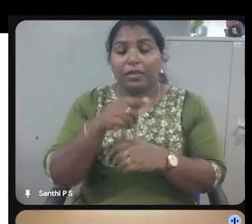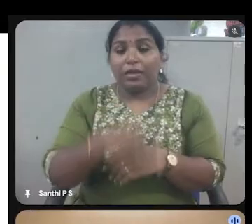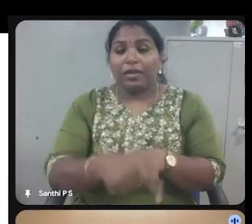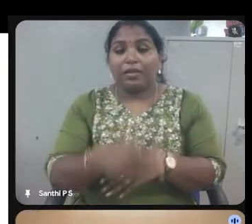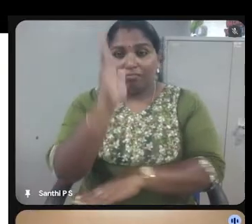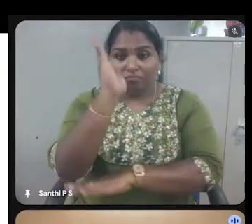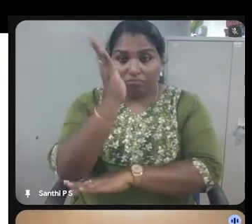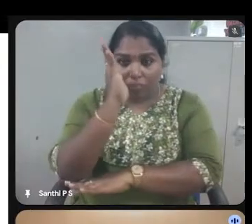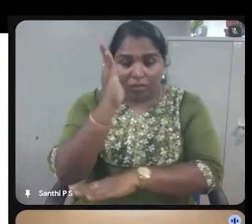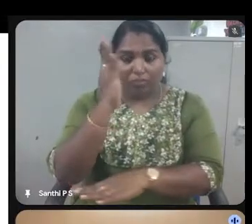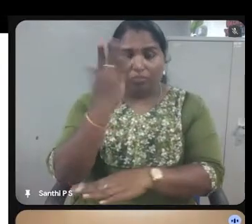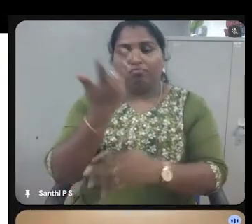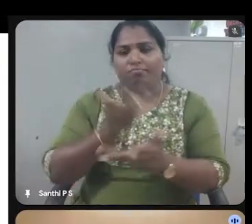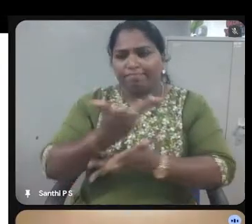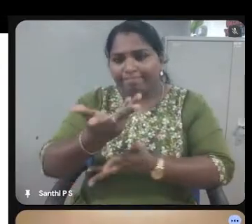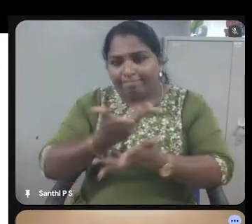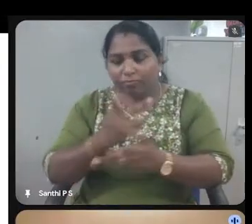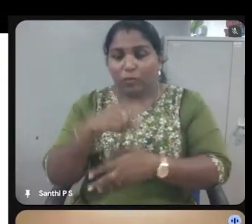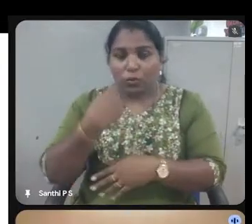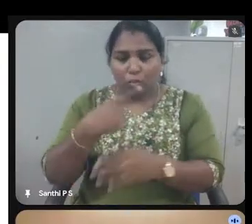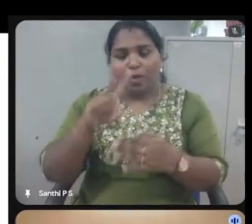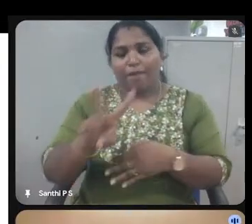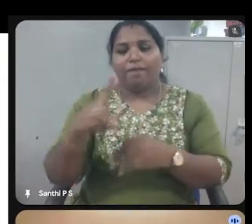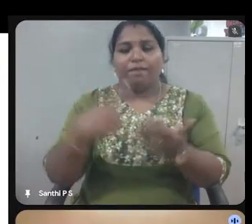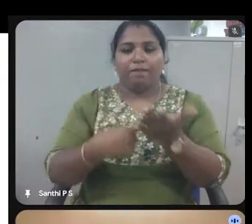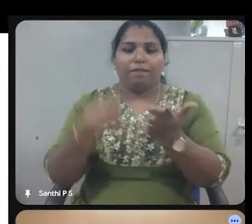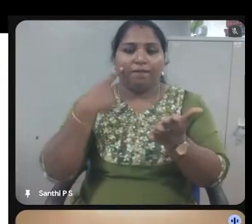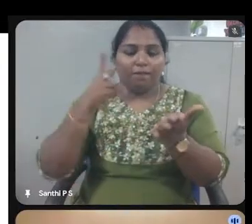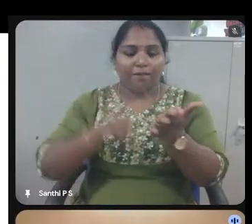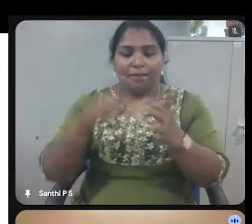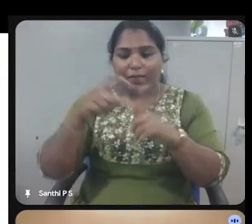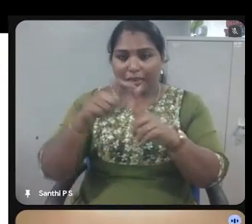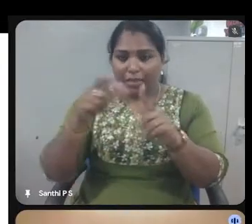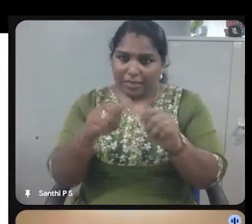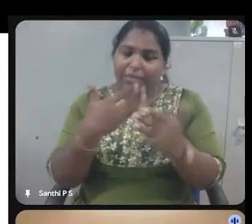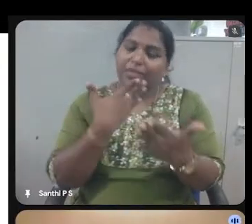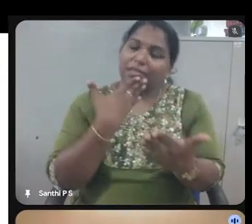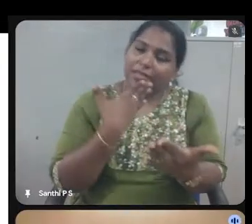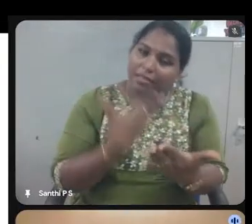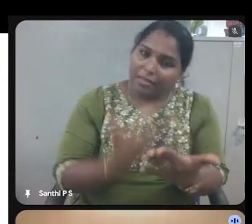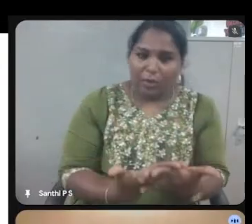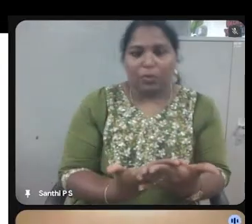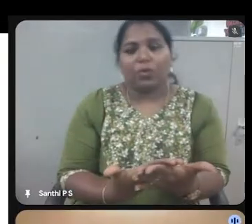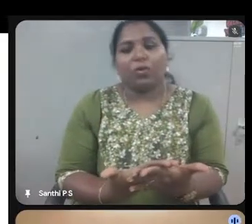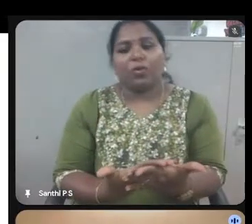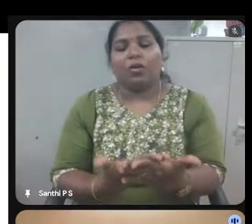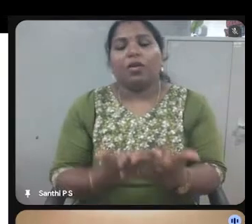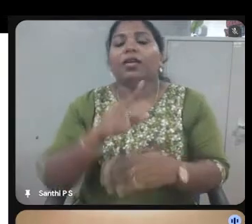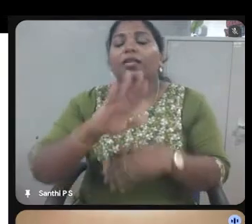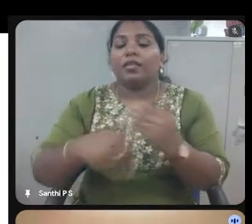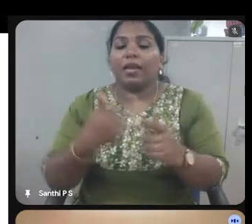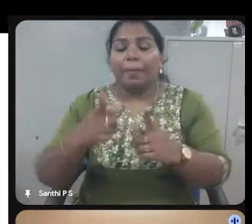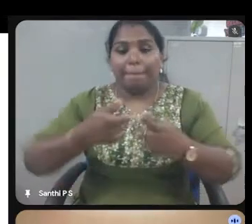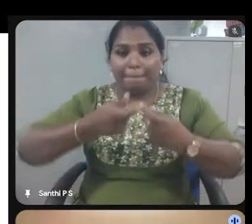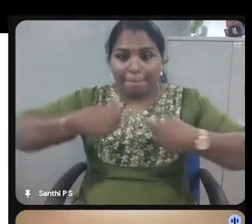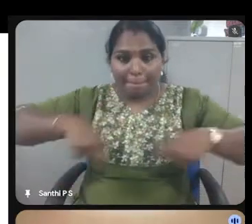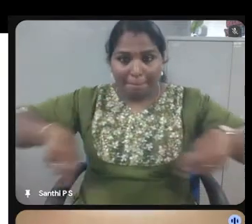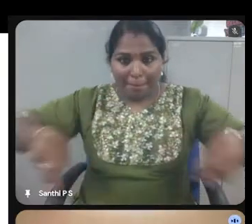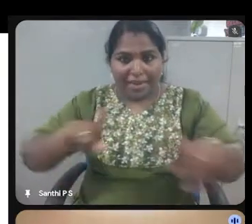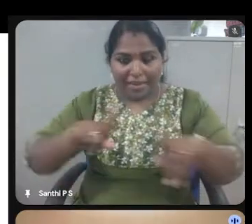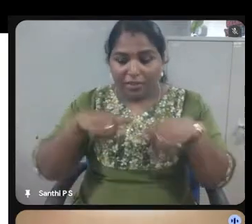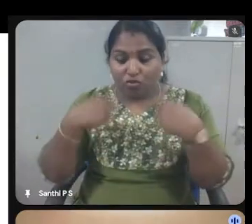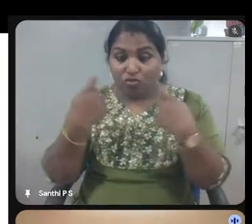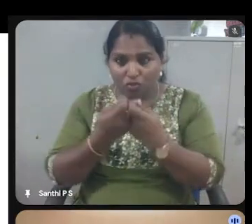കുറിച്ച് സംസാരിച്ച ഇന്നത്തെ റിസോഴ്സ് പേഴ്സൺ മിസ് വൃന്ദയ്ക്കും നന്ദി അറിയിക്കുന്നു. കൂടാതെ